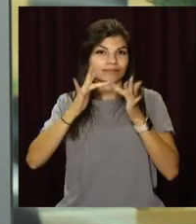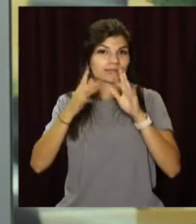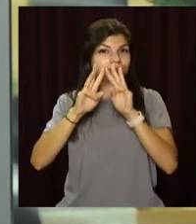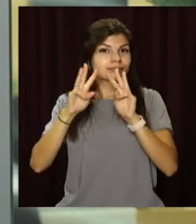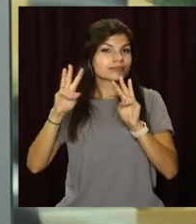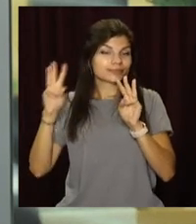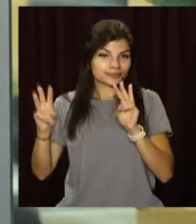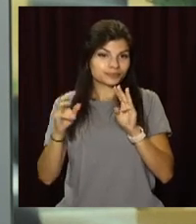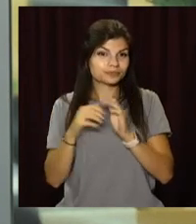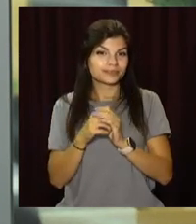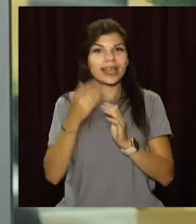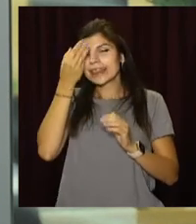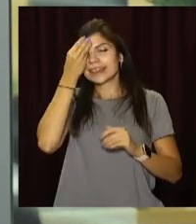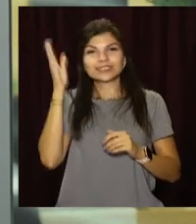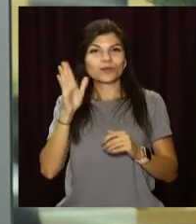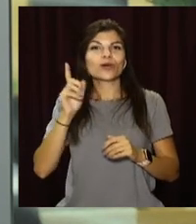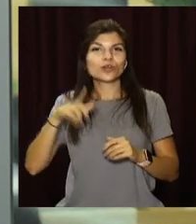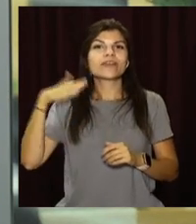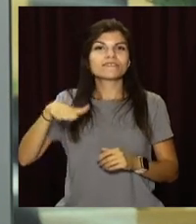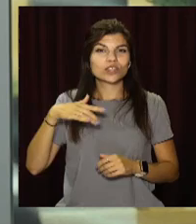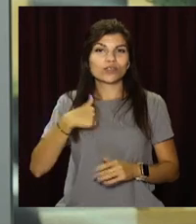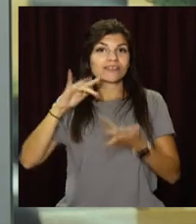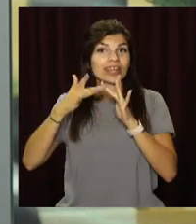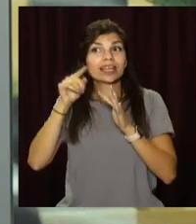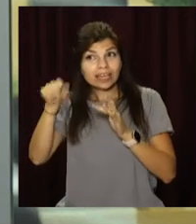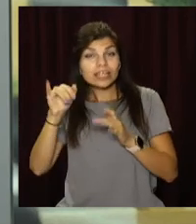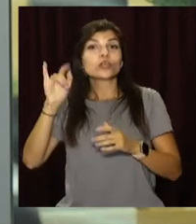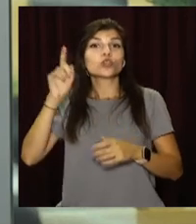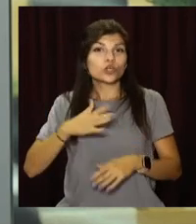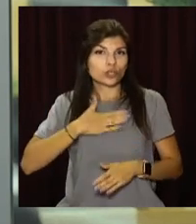сайті opentv.media. Не забувайте про сюжети в соціальних